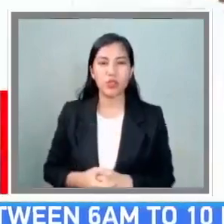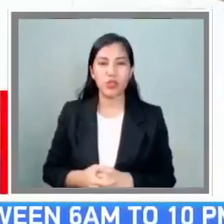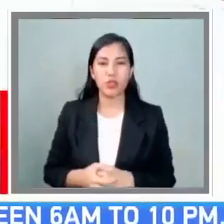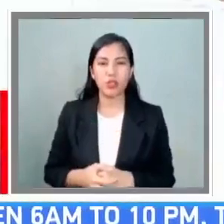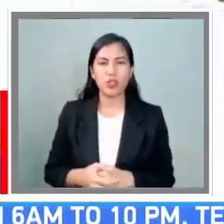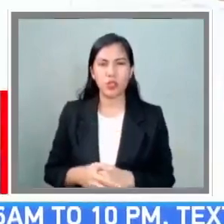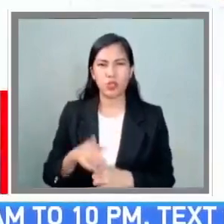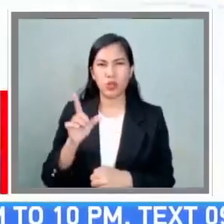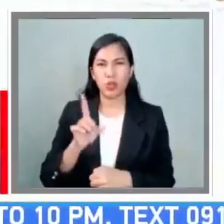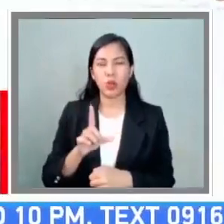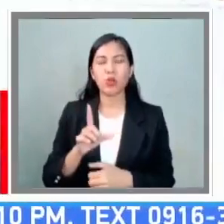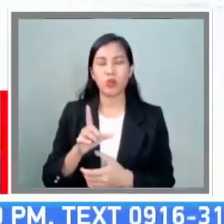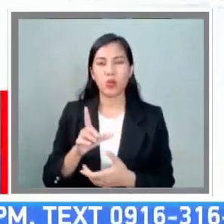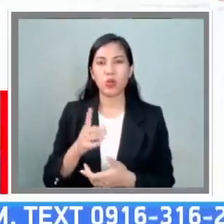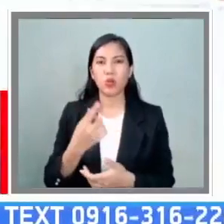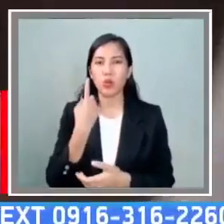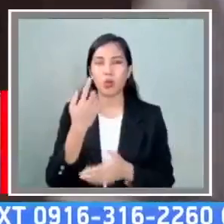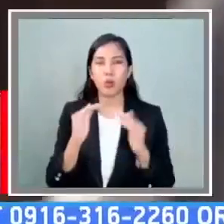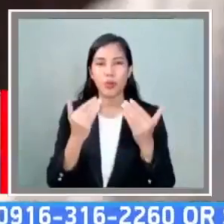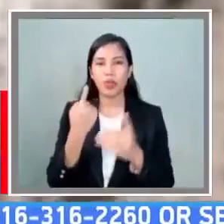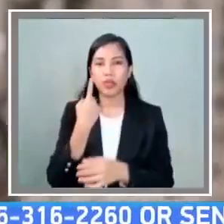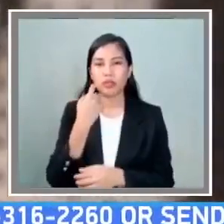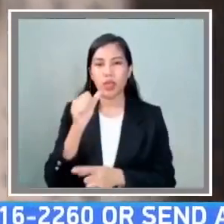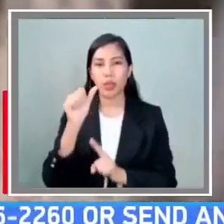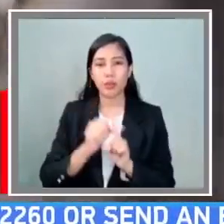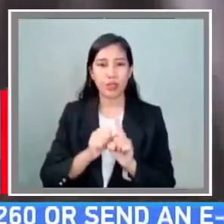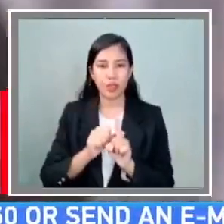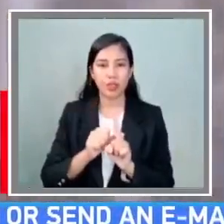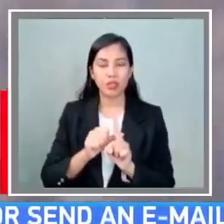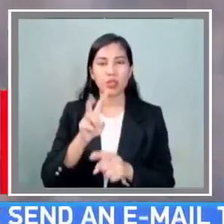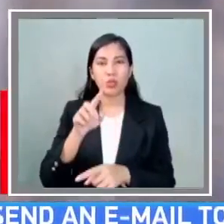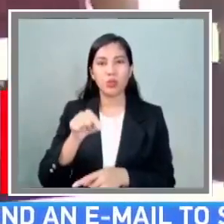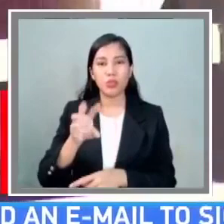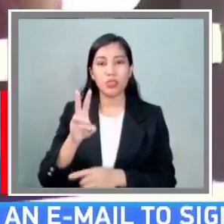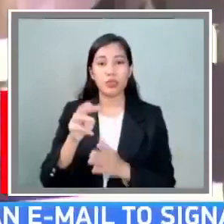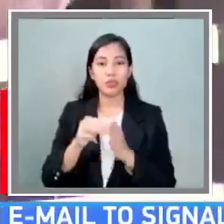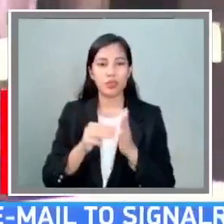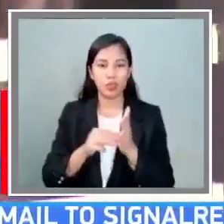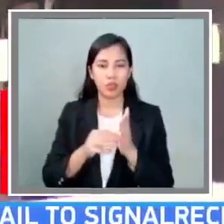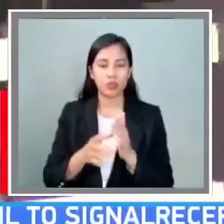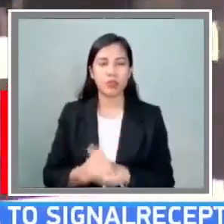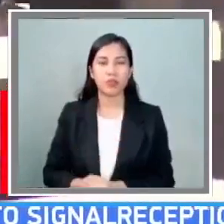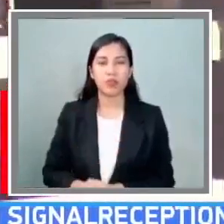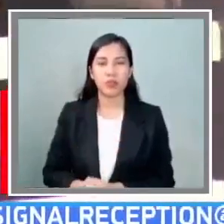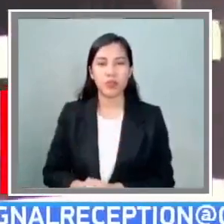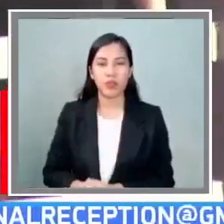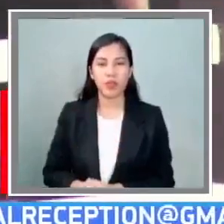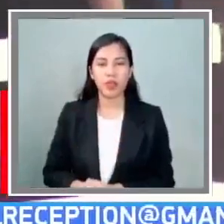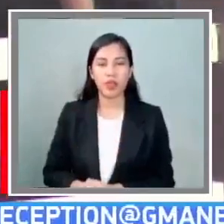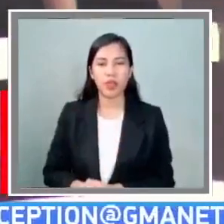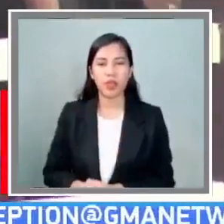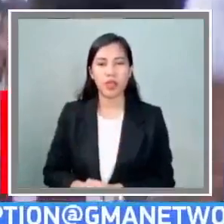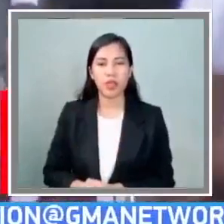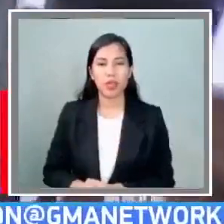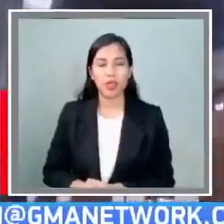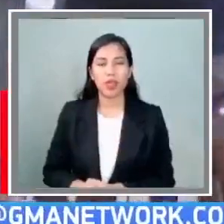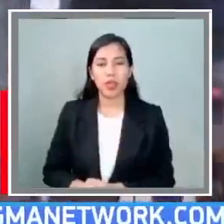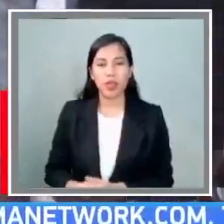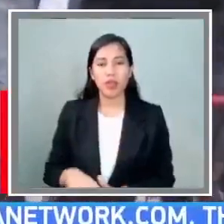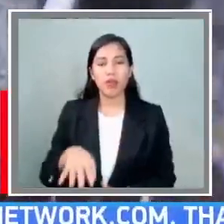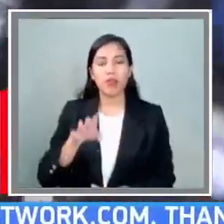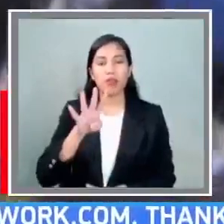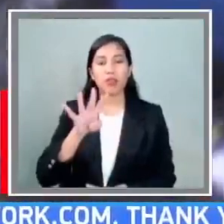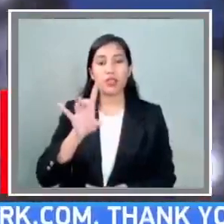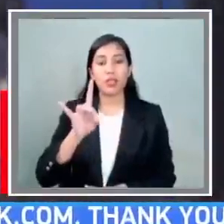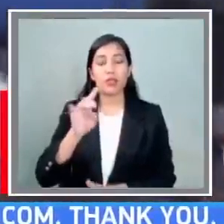o 2.26 million. 95.7% na naman ang naitalang employment rate katumbas ng mahigit 48 million na